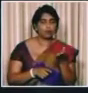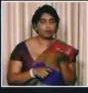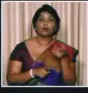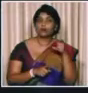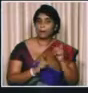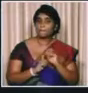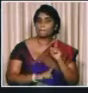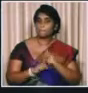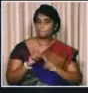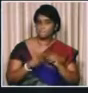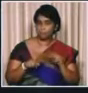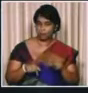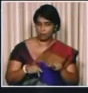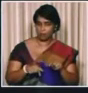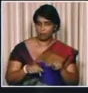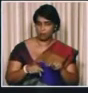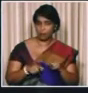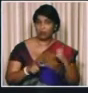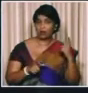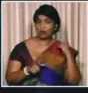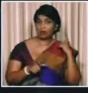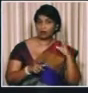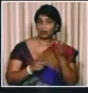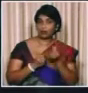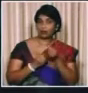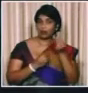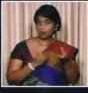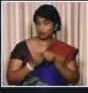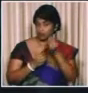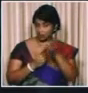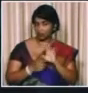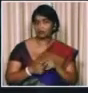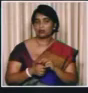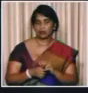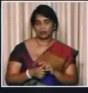මේ පාර්ලිමේන්තුවෙන් හමුදාවන් සඳහා මුදල් වෙන් කරලා දීලා තිබෙන්නේ